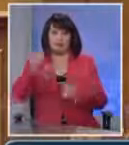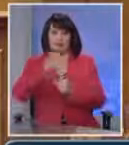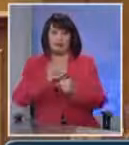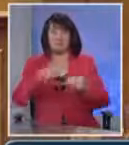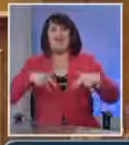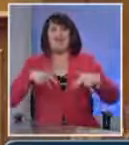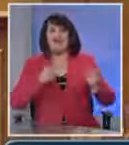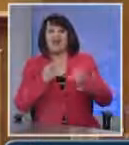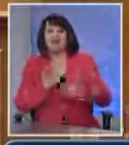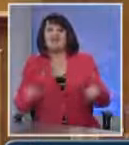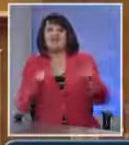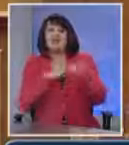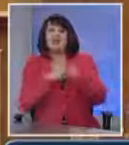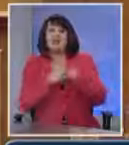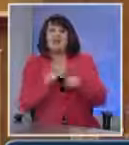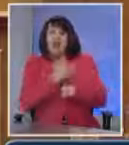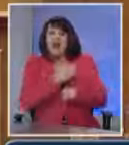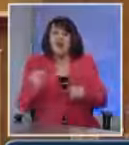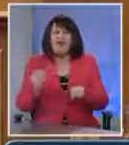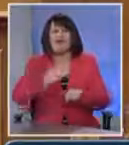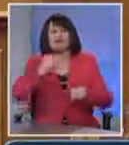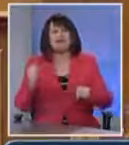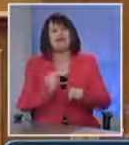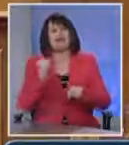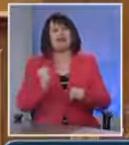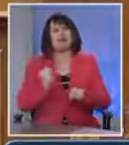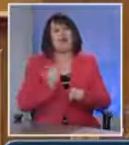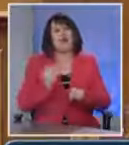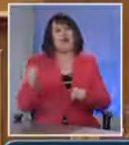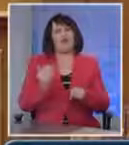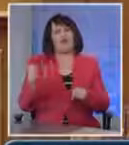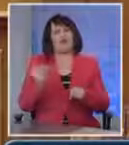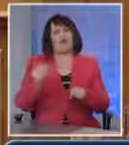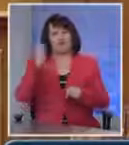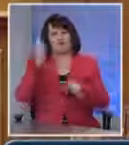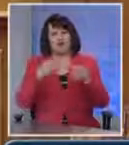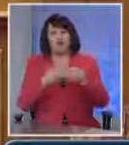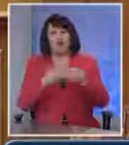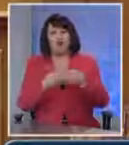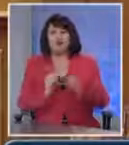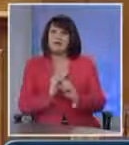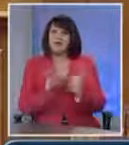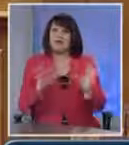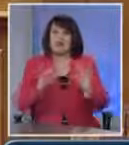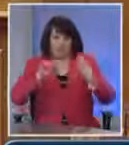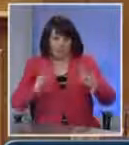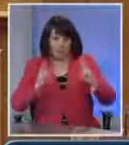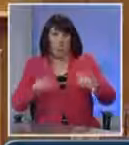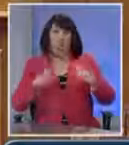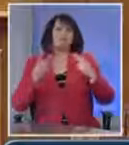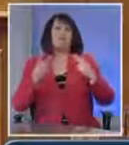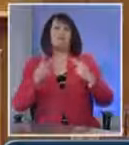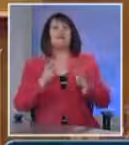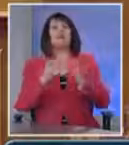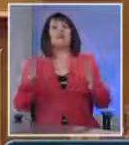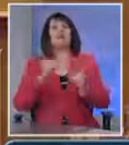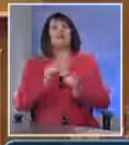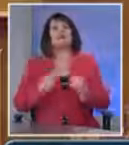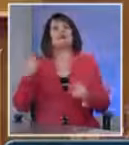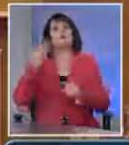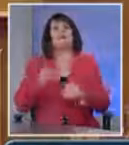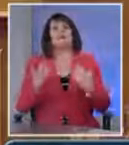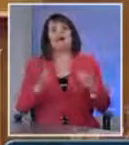ένα ακραίο συντηρητικό κόμμα ανακάλυψε ξαφνικά 18 μήνες